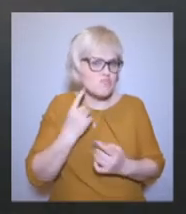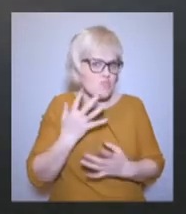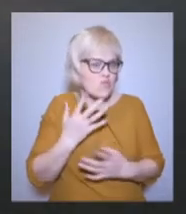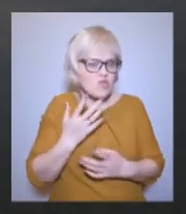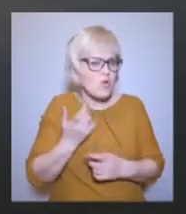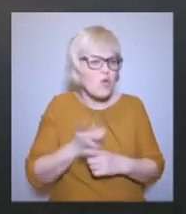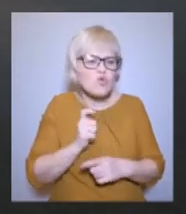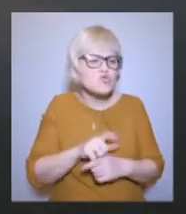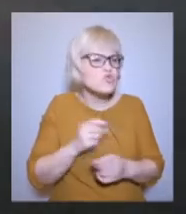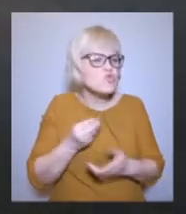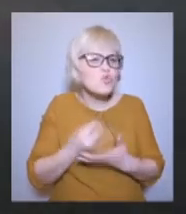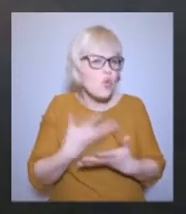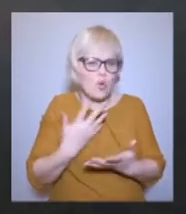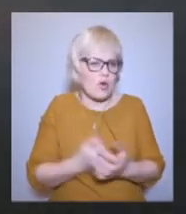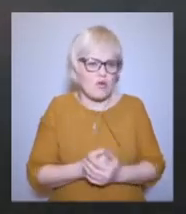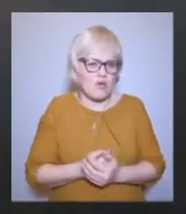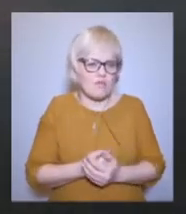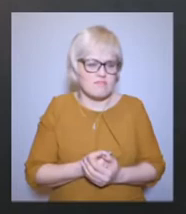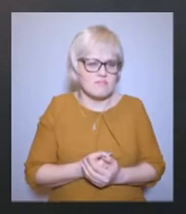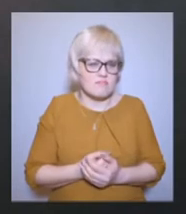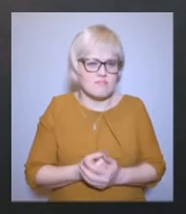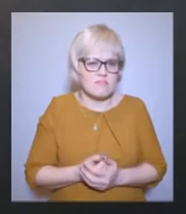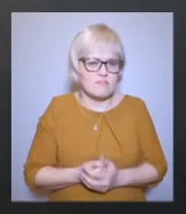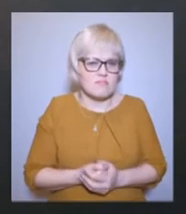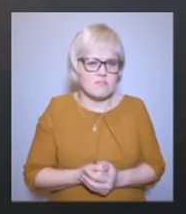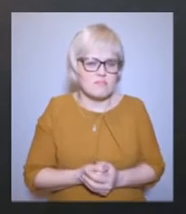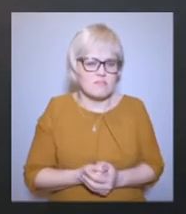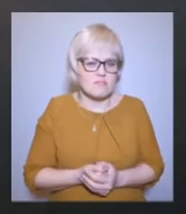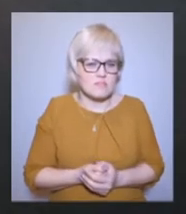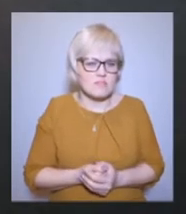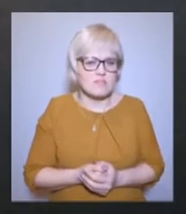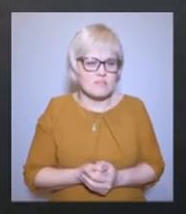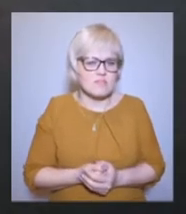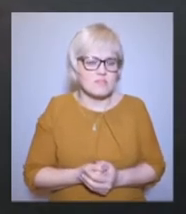вертолетом там не выведешь ни камушка. Сколько он будет стоить, эта яшма?